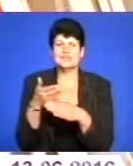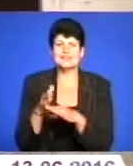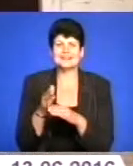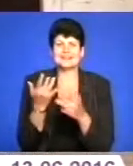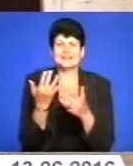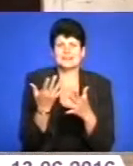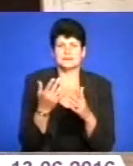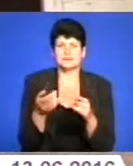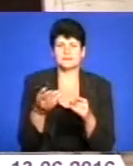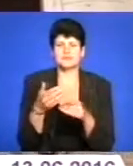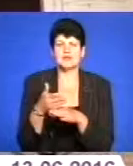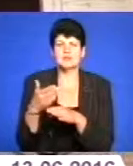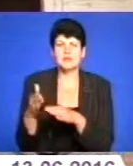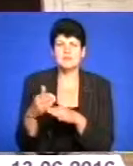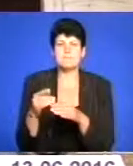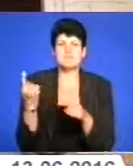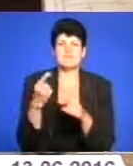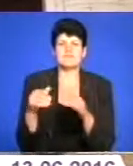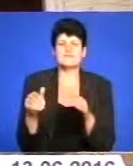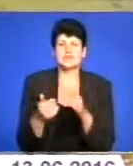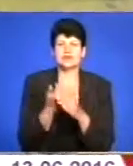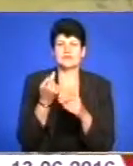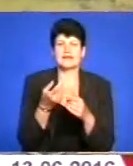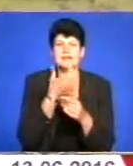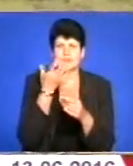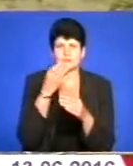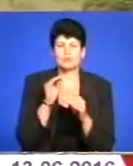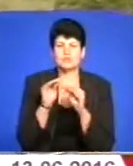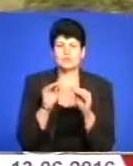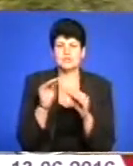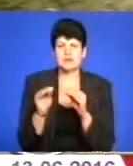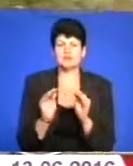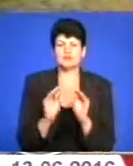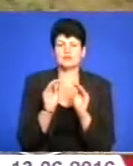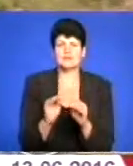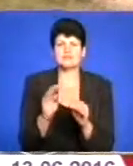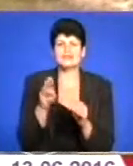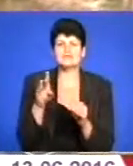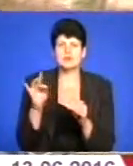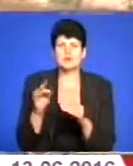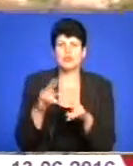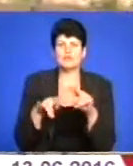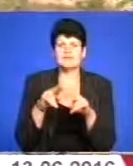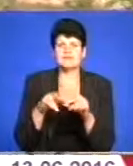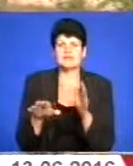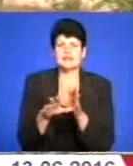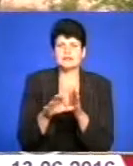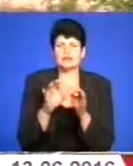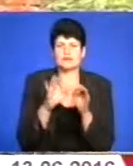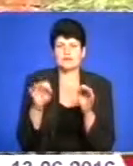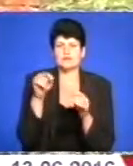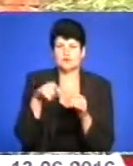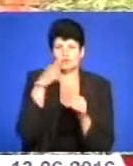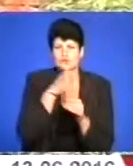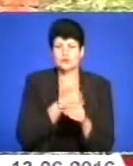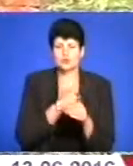етапів. Перший – відновлення тепло- та водопостачання, встановлення трансформатора та будівництво електролінії. Цього ж року хочуть